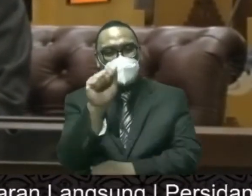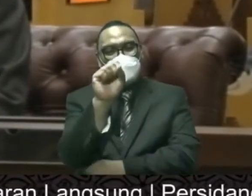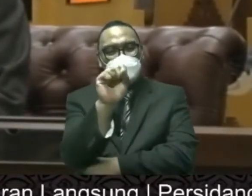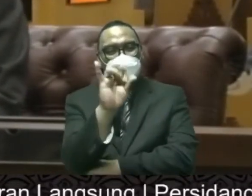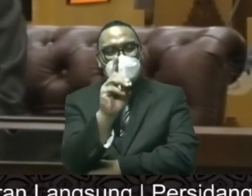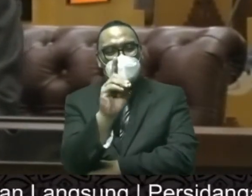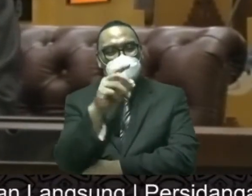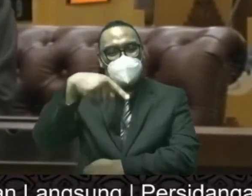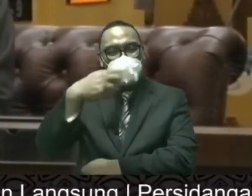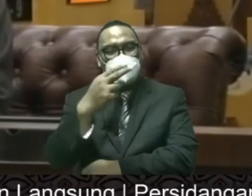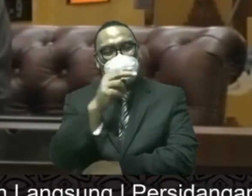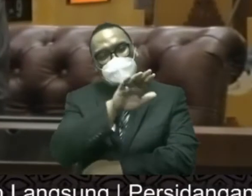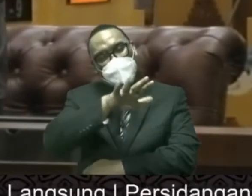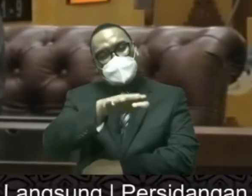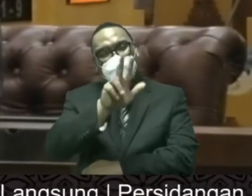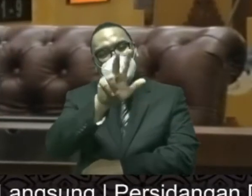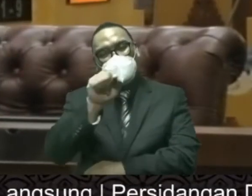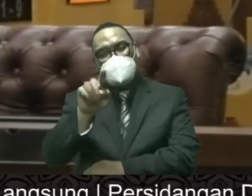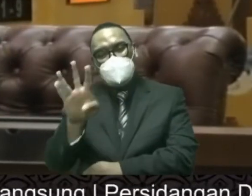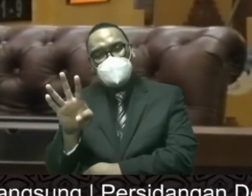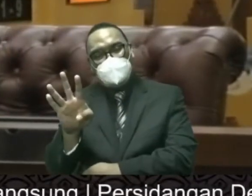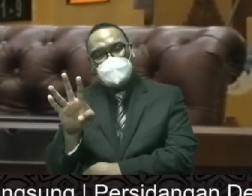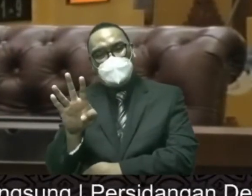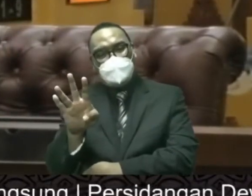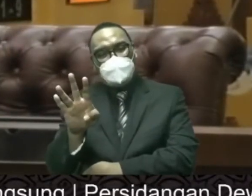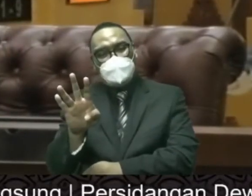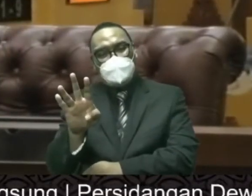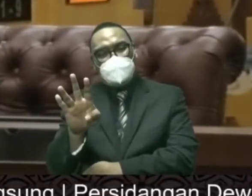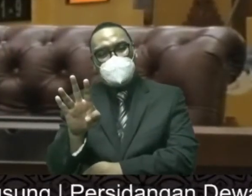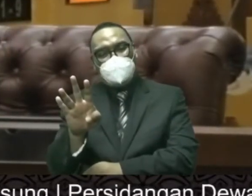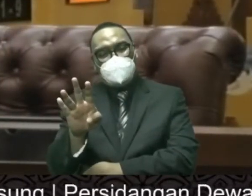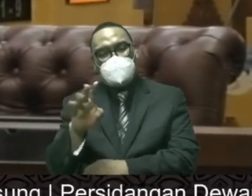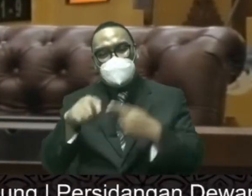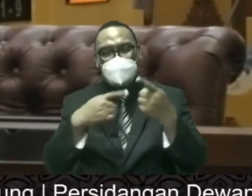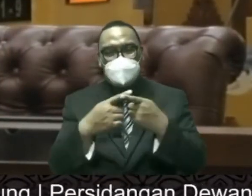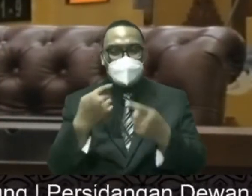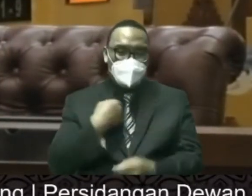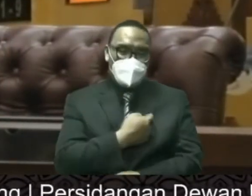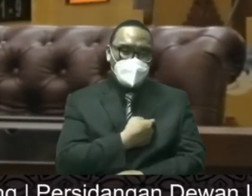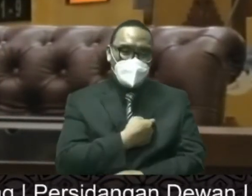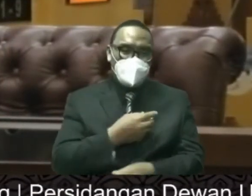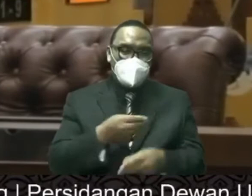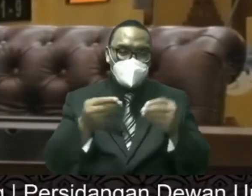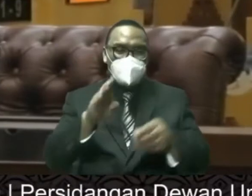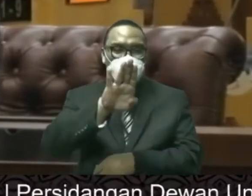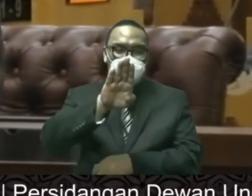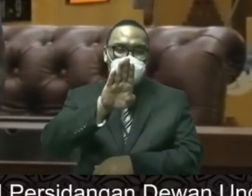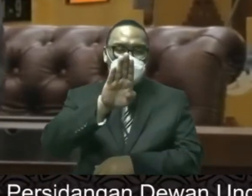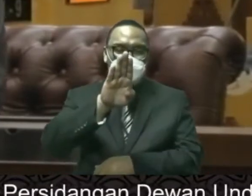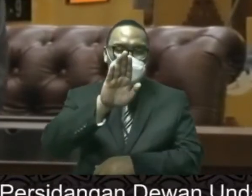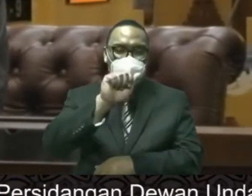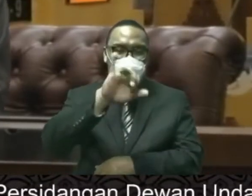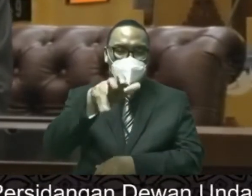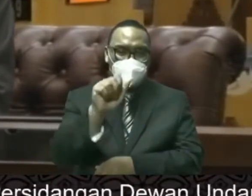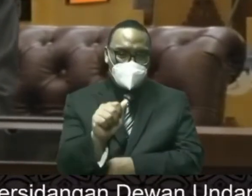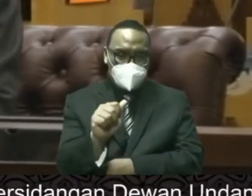tiga hingga empat belok quality than operasi sebanyak mana kita laptop MacBook tidak akan dapat hampir banjir lagi pada tanah